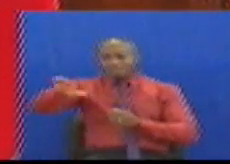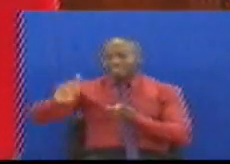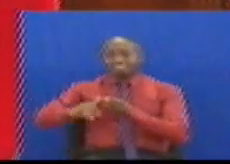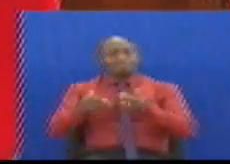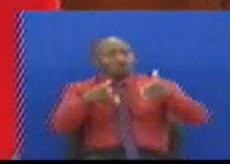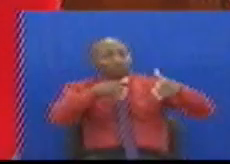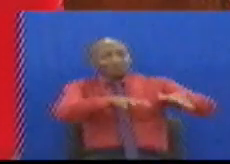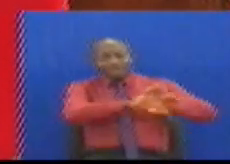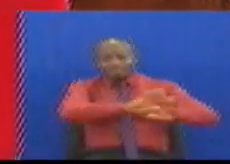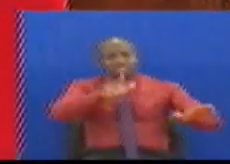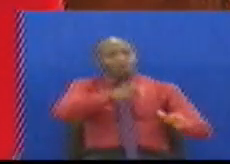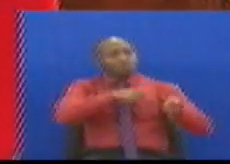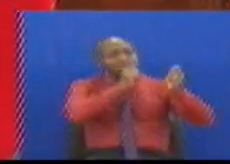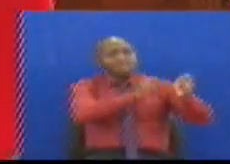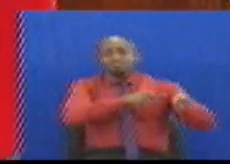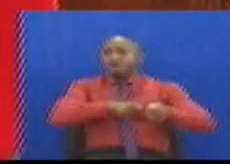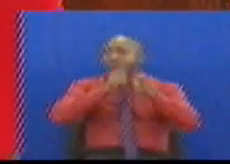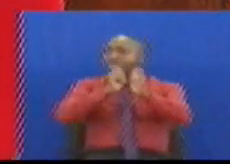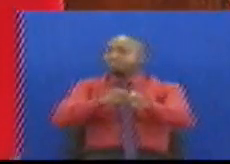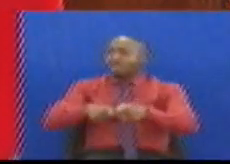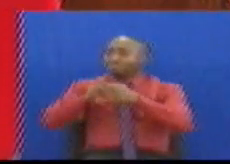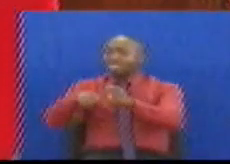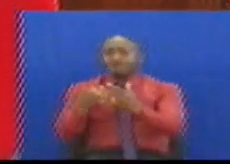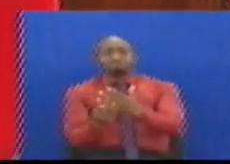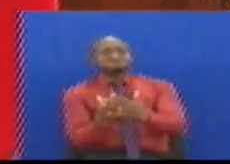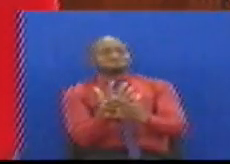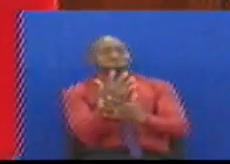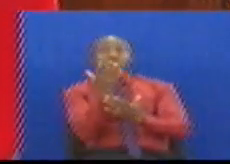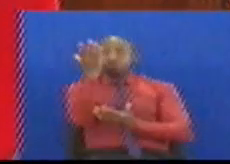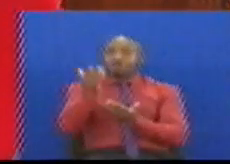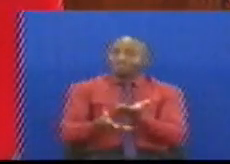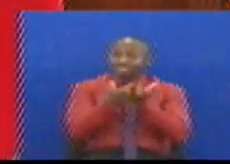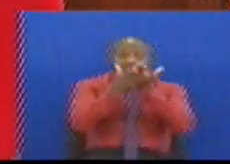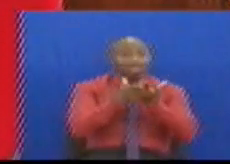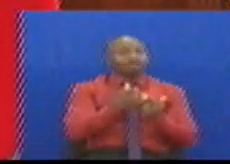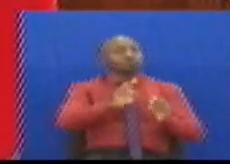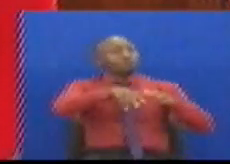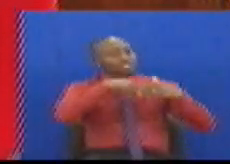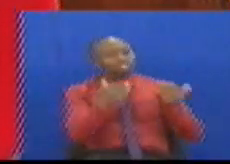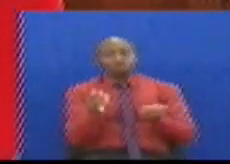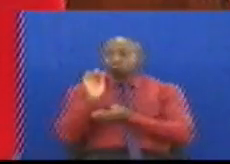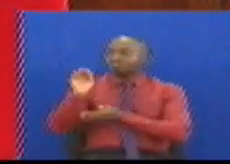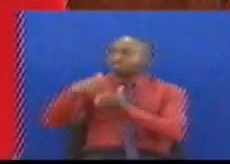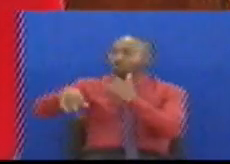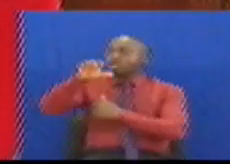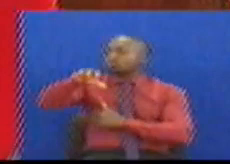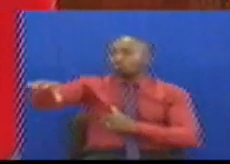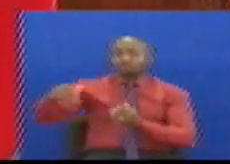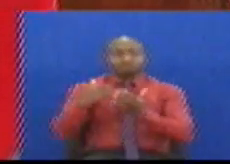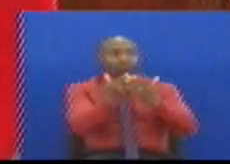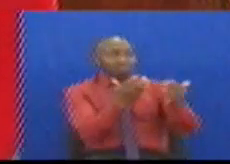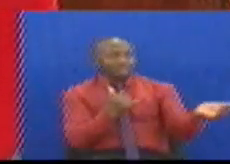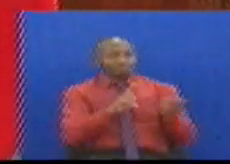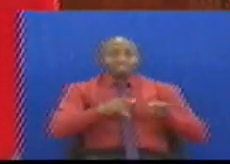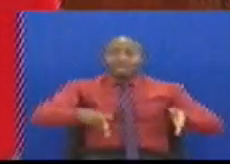na ufuta umelimwa mwaka huu na utapatikana kwa kiwango kikubwa kwa uwezo wa Mwenyezi Mungu. Tutashindwa kusafirisha kupeleka sokoni kwa sababu